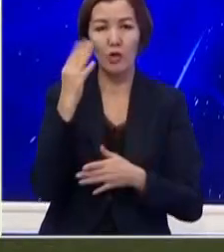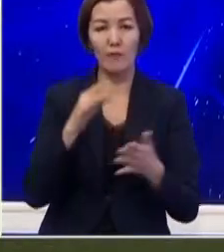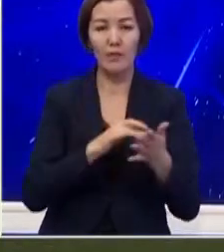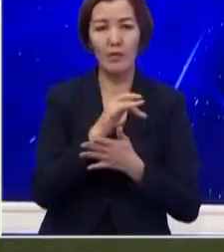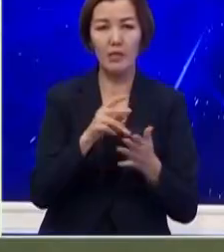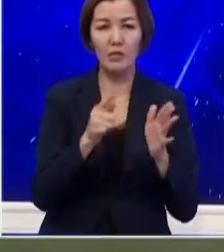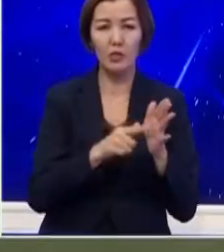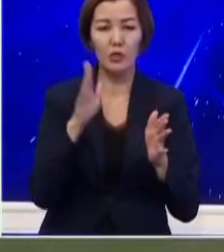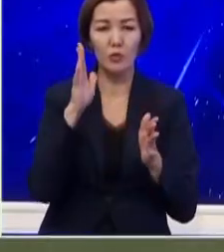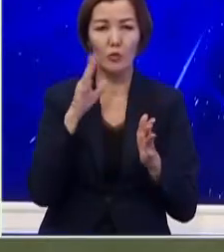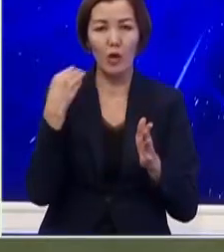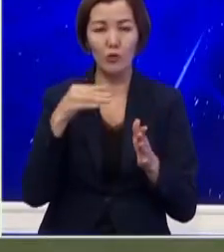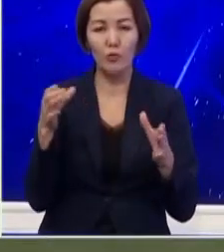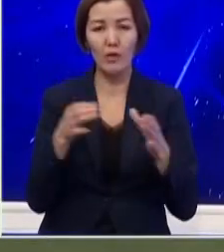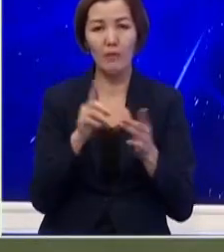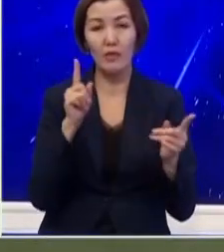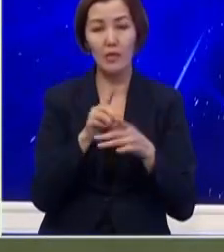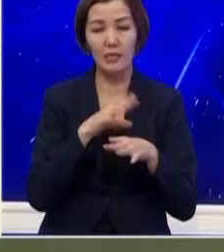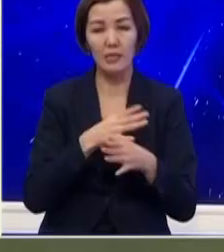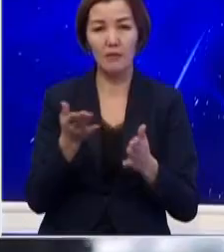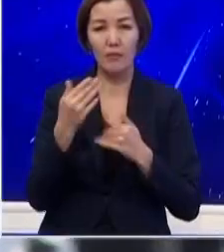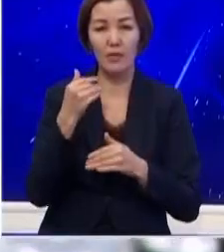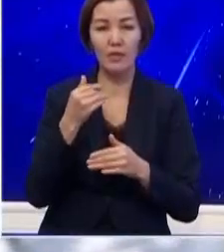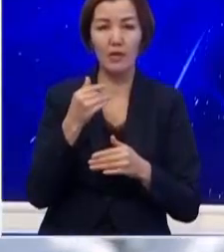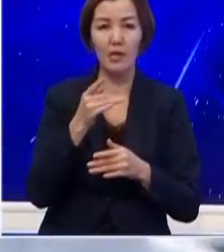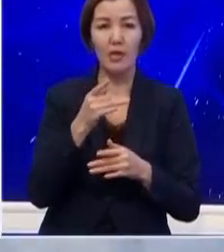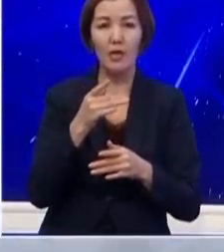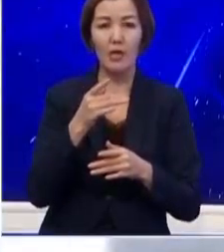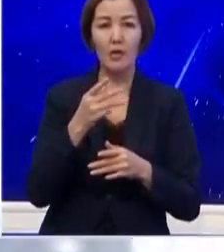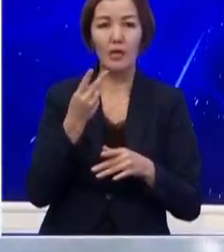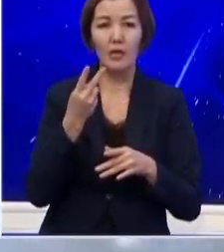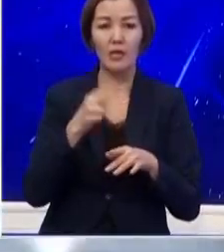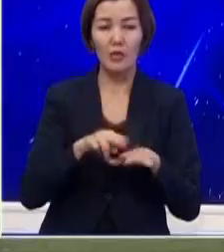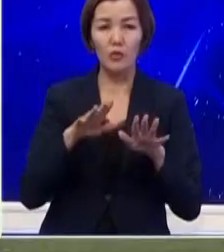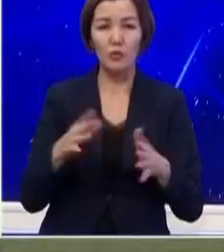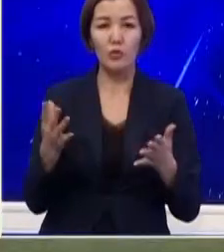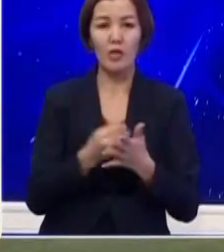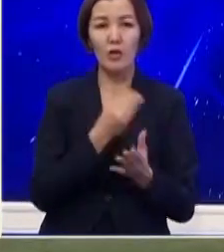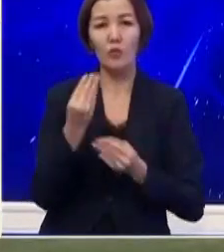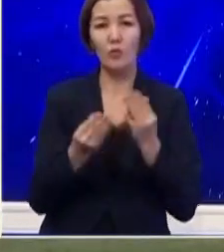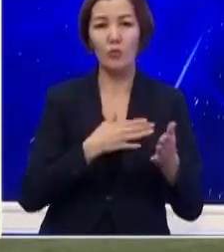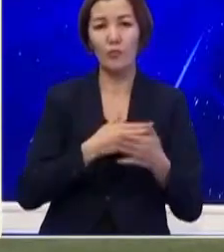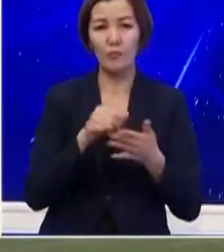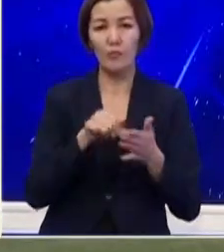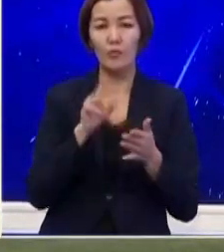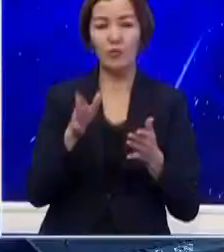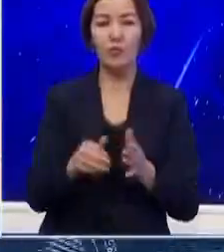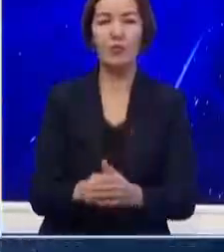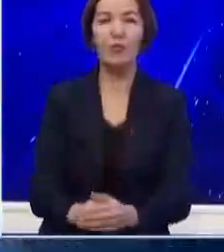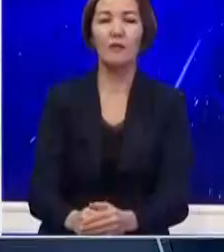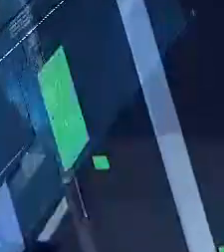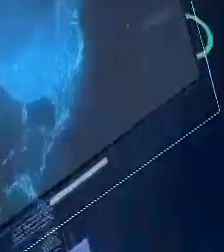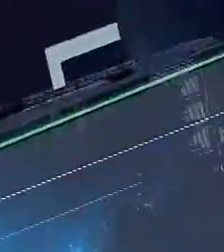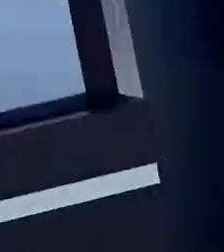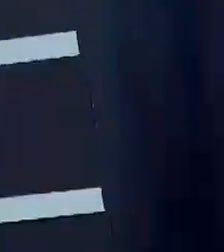Жетісу Ақтөбе командасы мен кездеседі. Жерлестеріміз былтырға маусымның күміш жүлдегерлеріне қарсы ойында аянбаймыз деп отыр. Жарқын Нұрланұлы,